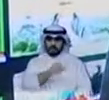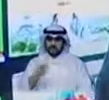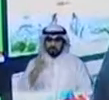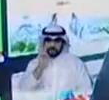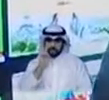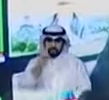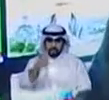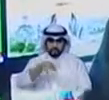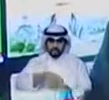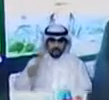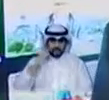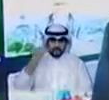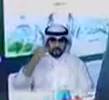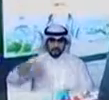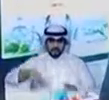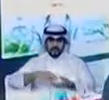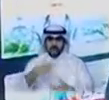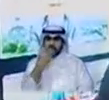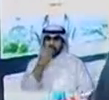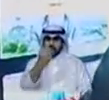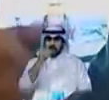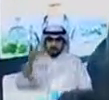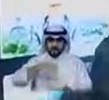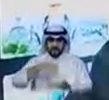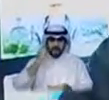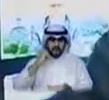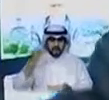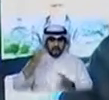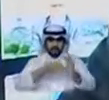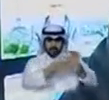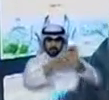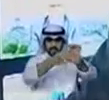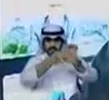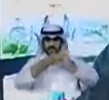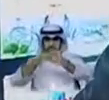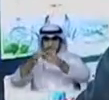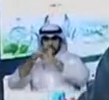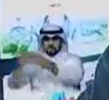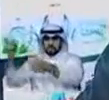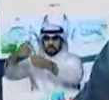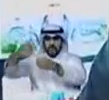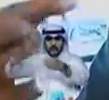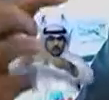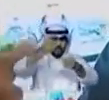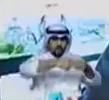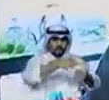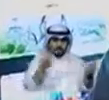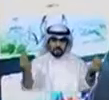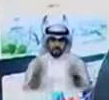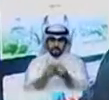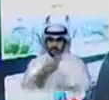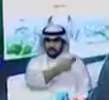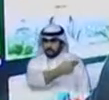كلها، لكن دلوقتي كل الهيئات العربيه ممكن ترتبط مع اي مدينه في عندنا حوالي تقريبا